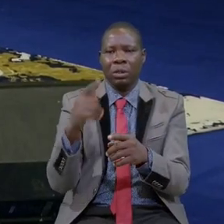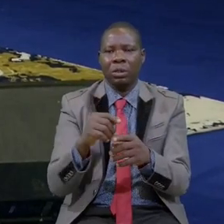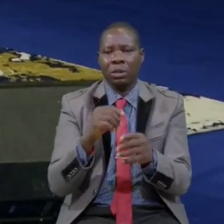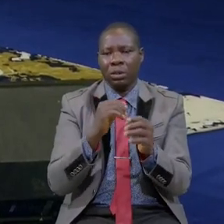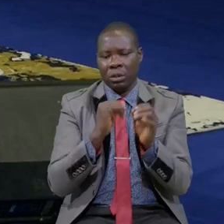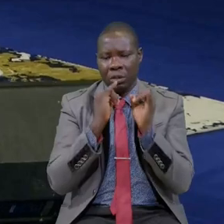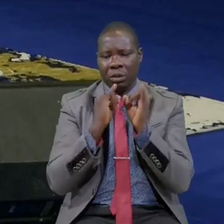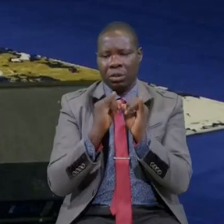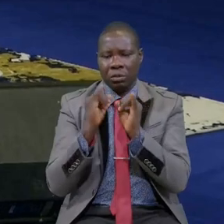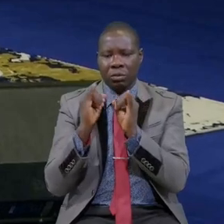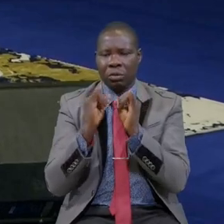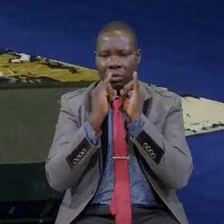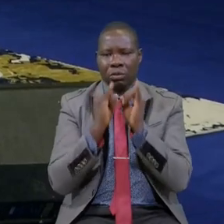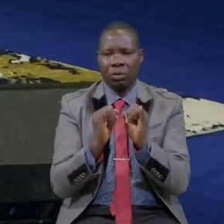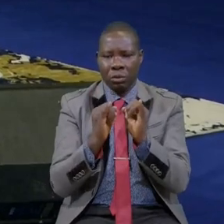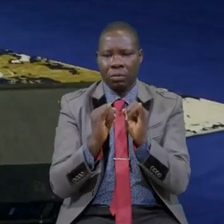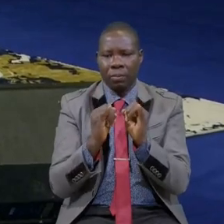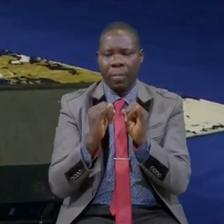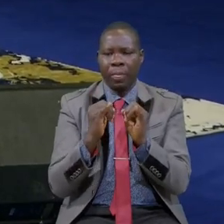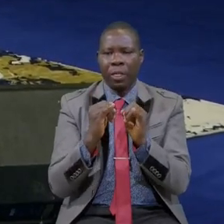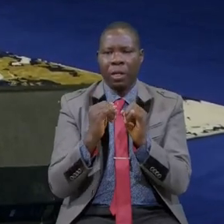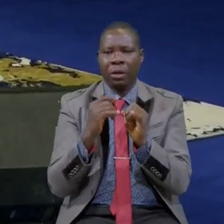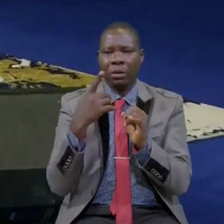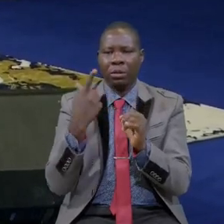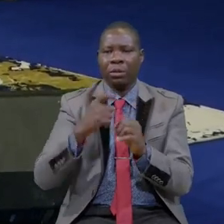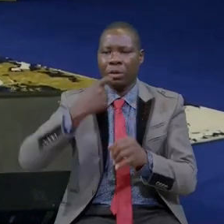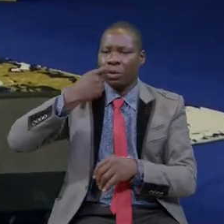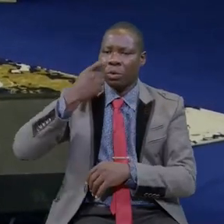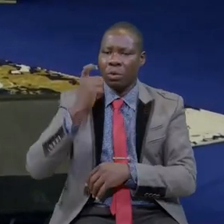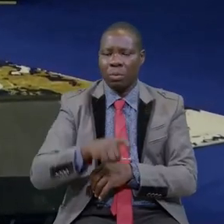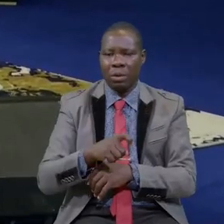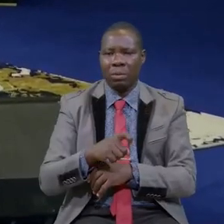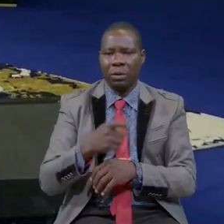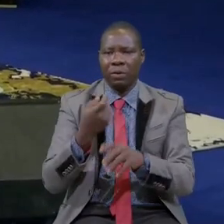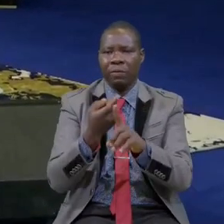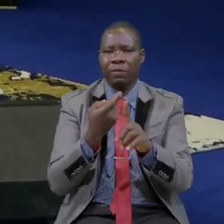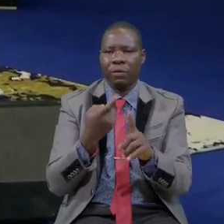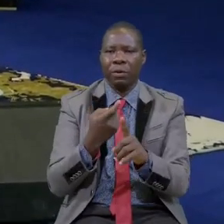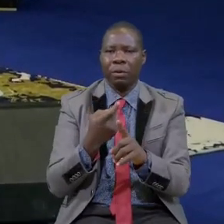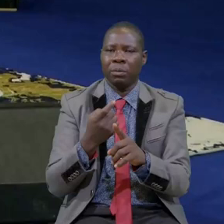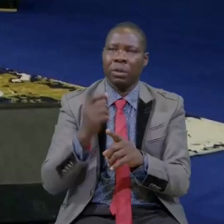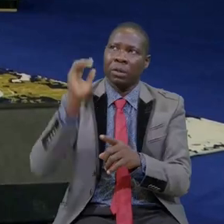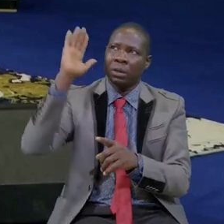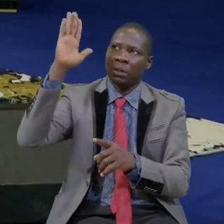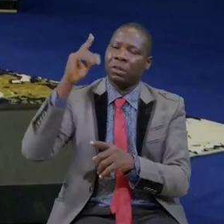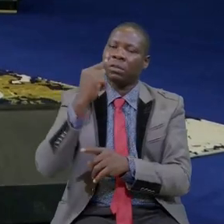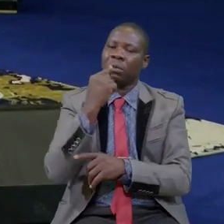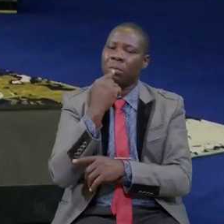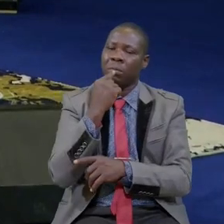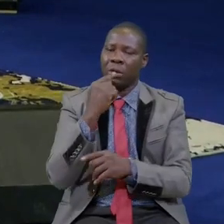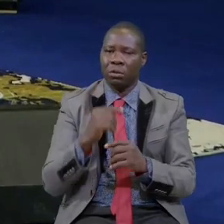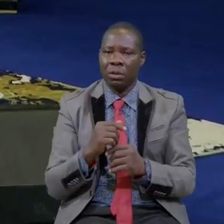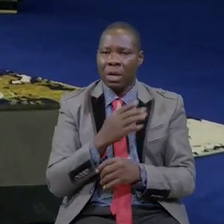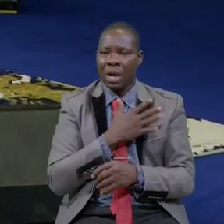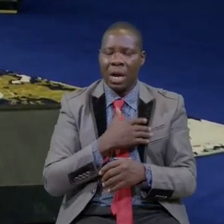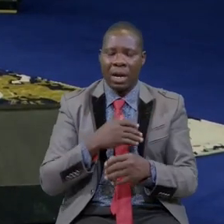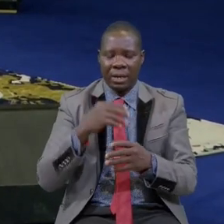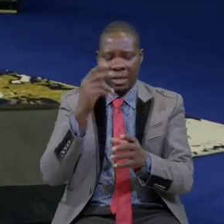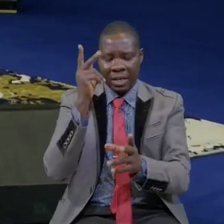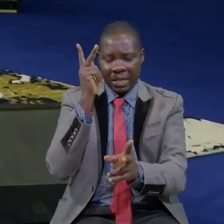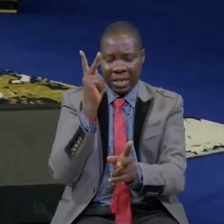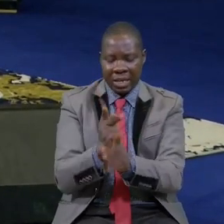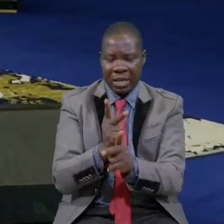Et mets dans ton cœur, reçois les commandements de sa bouche. Et